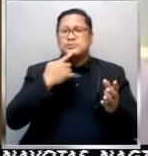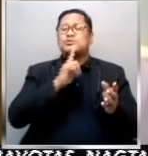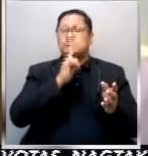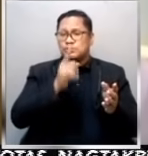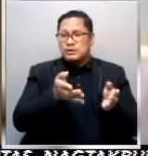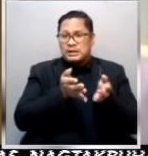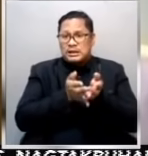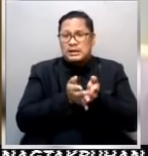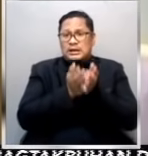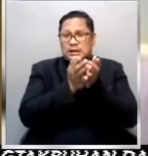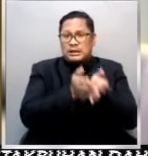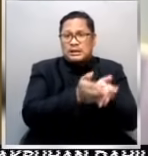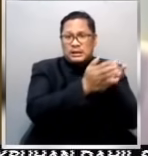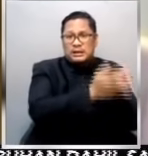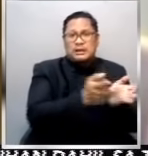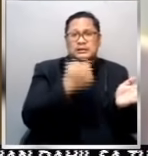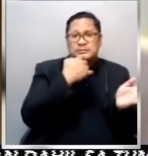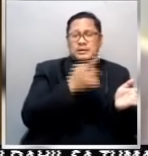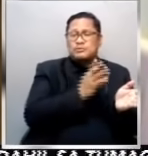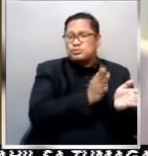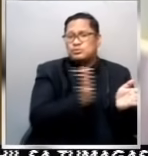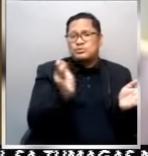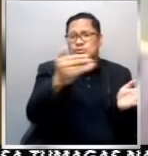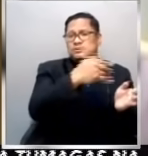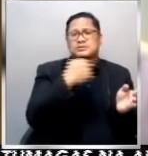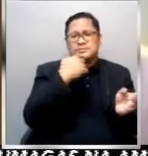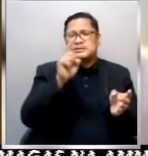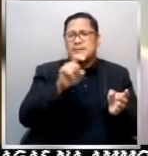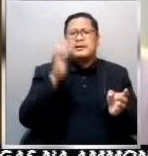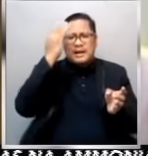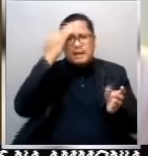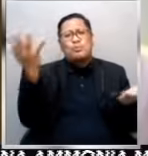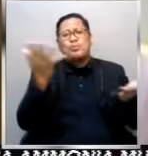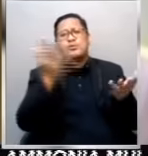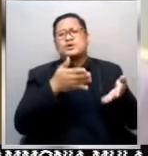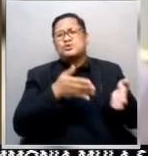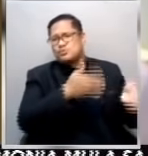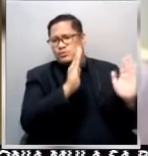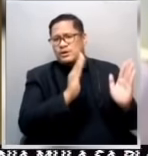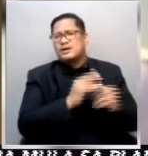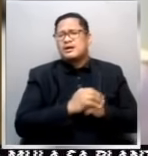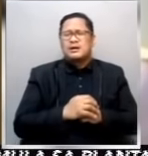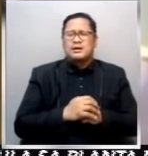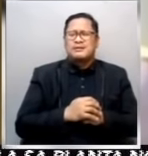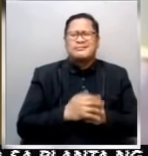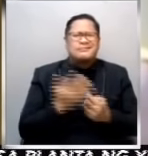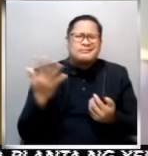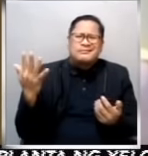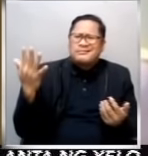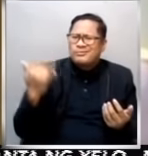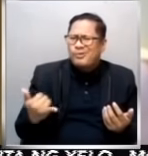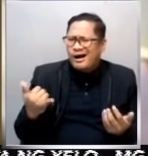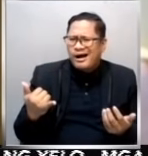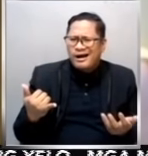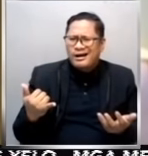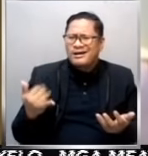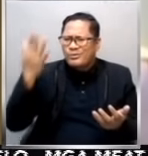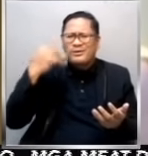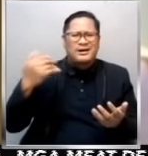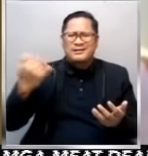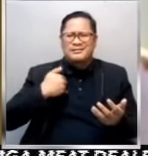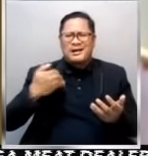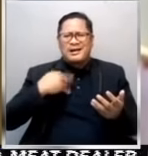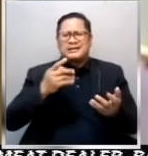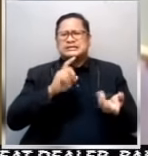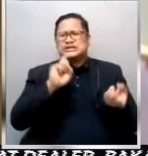yung kapitan, yung sila, aalamin na nila kung saan pwedeng dumaan. Bakit hindi nila ginawa yun, 'di ba?